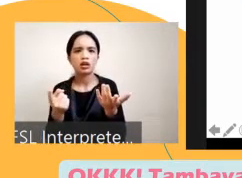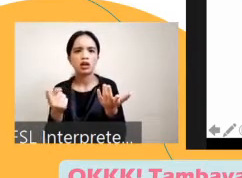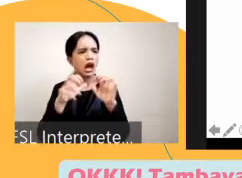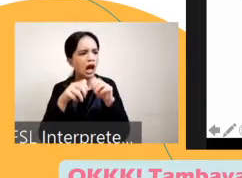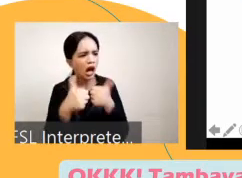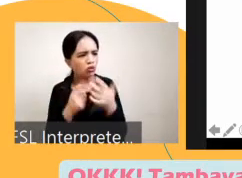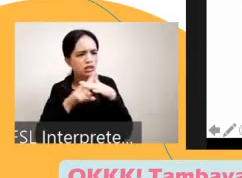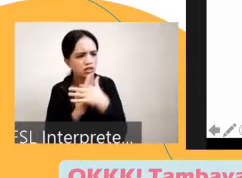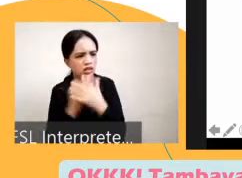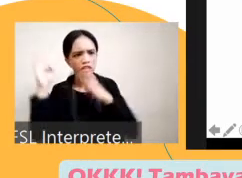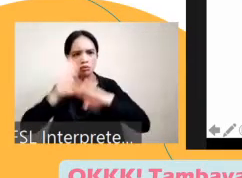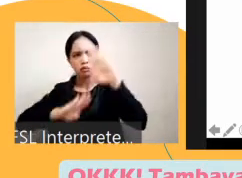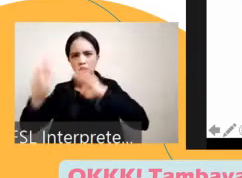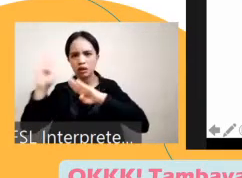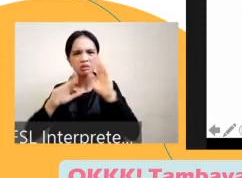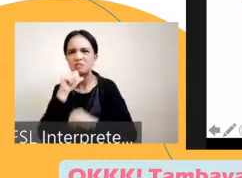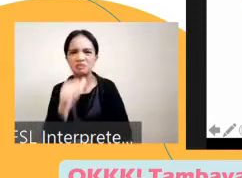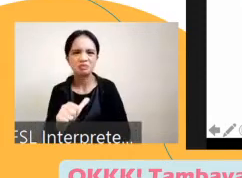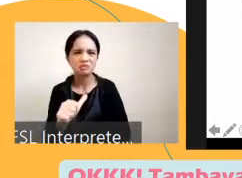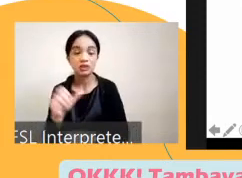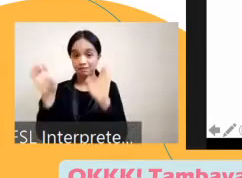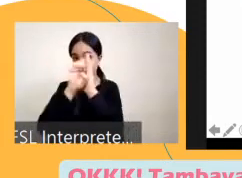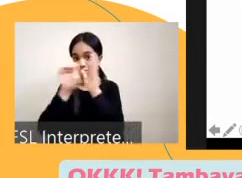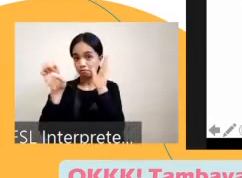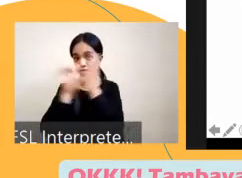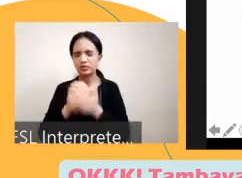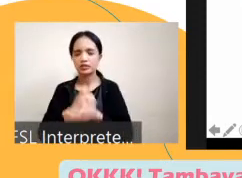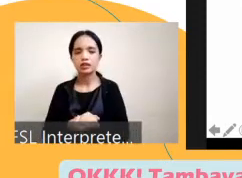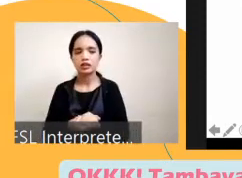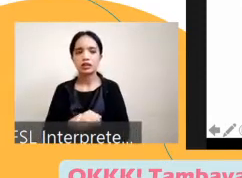problema. Halimbawa dito ay